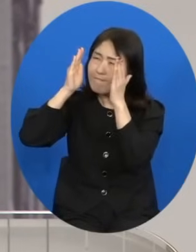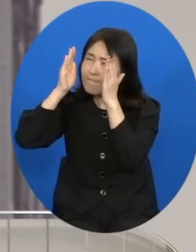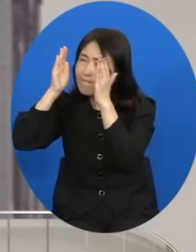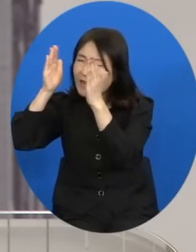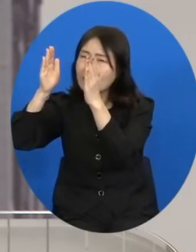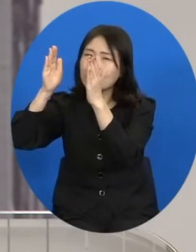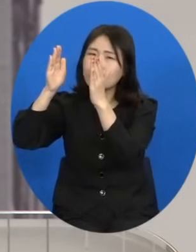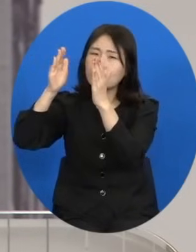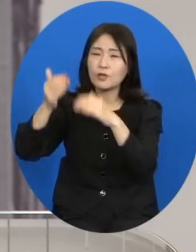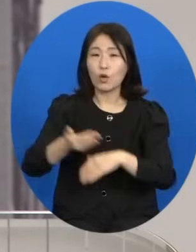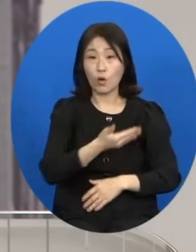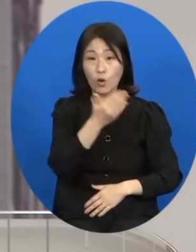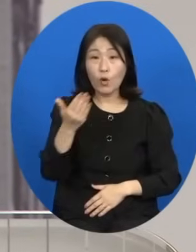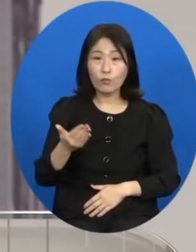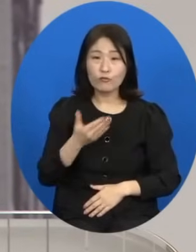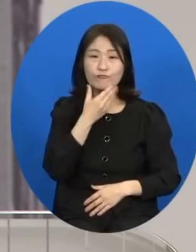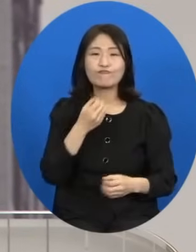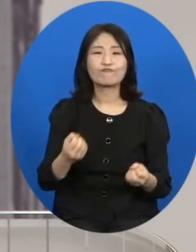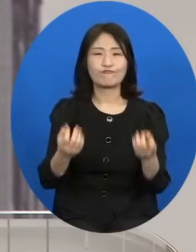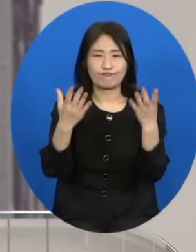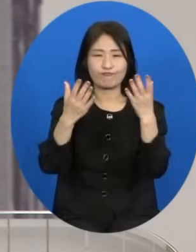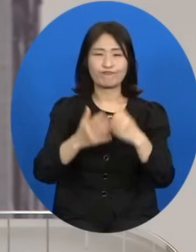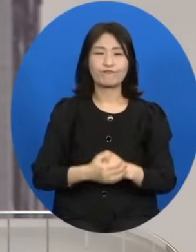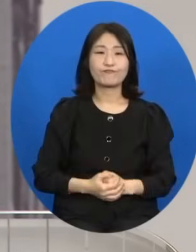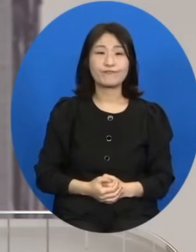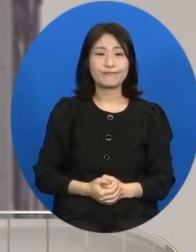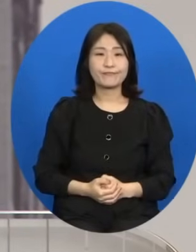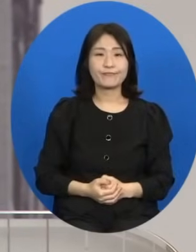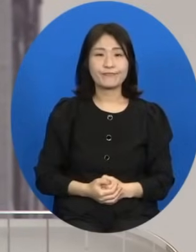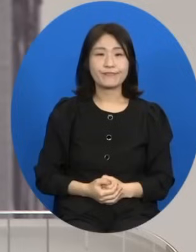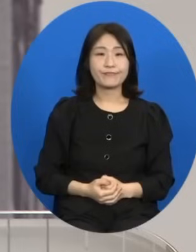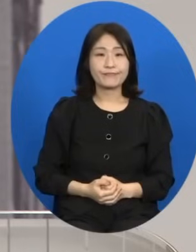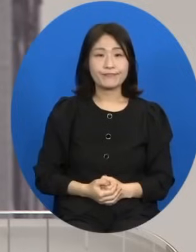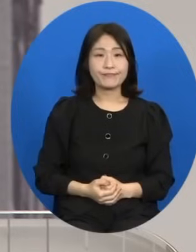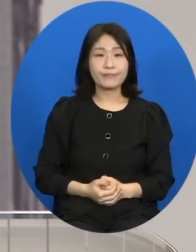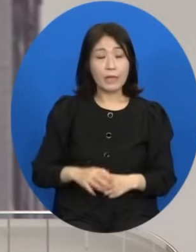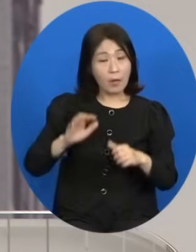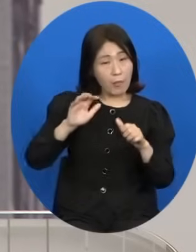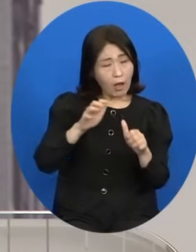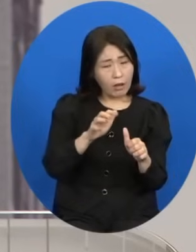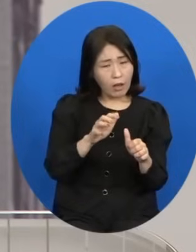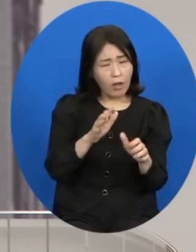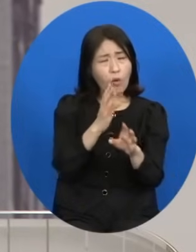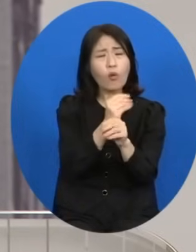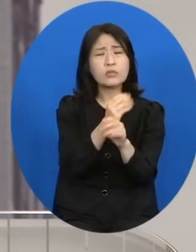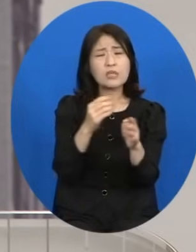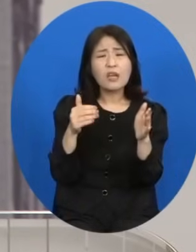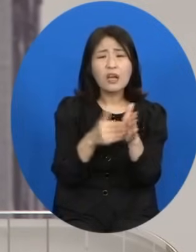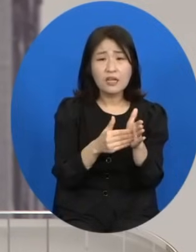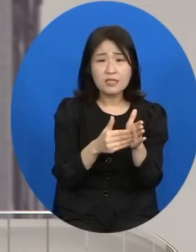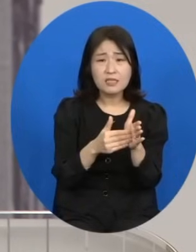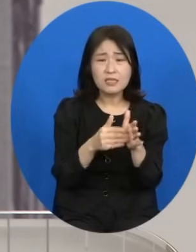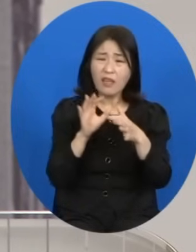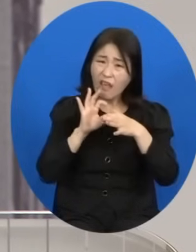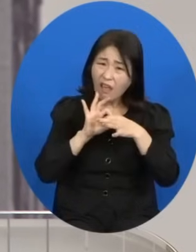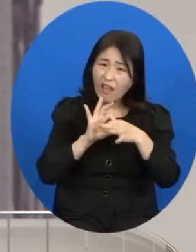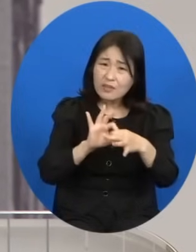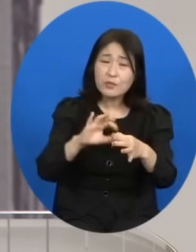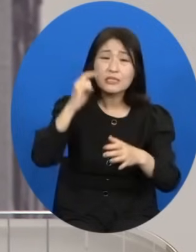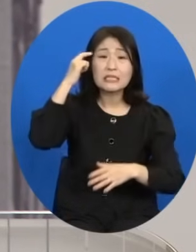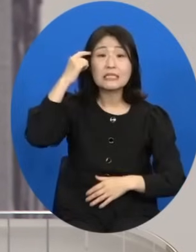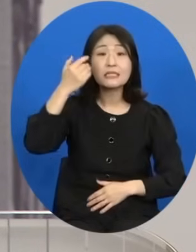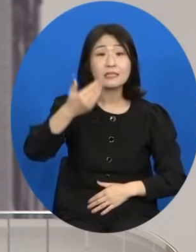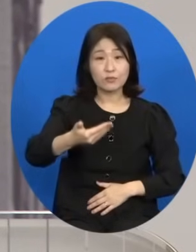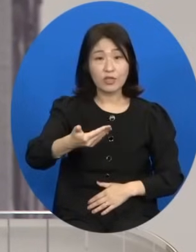되시기를 축복합니다 다시 질문으로 돌아가면 이 박해가 어느 때까지 지속이 될 것인가라는이 질문에